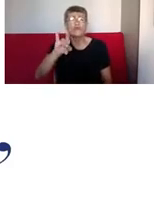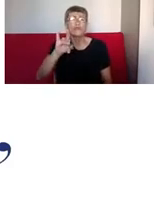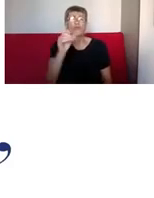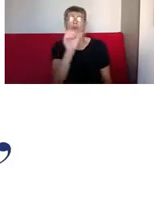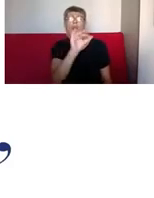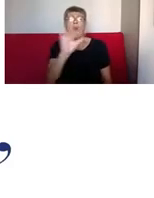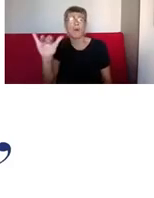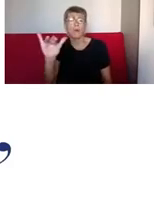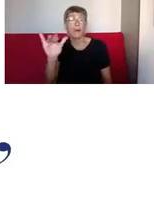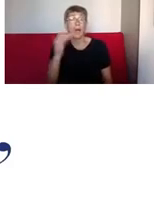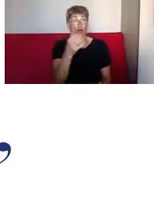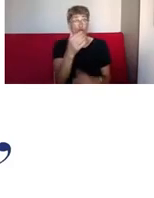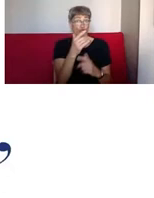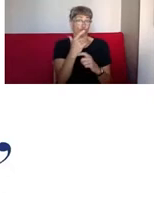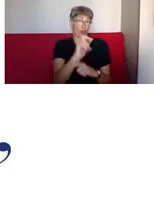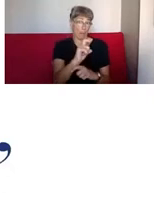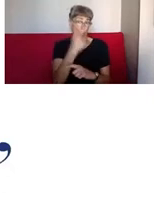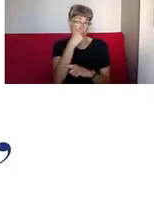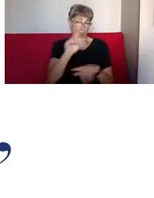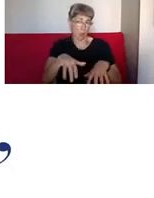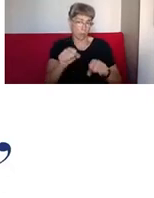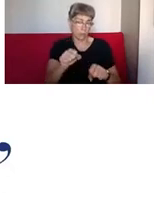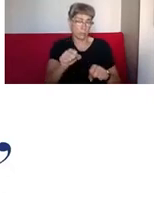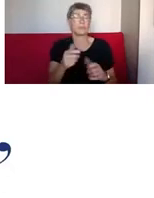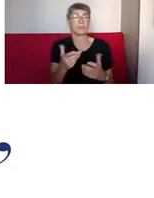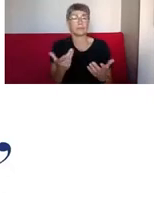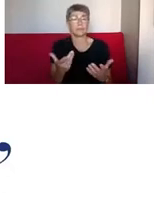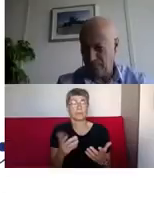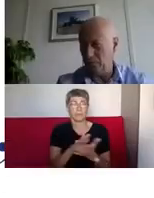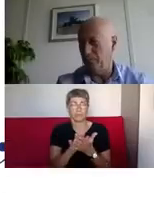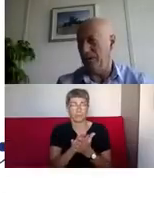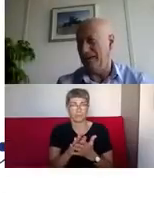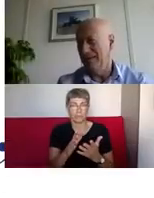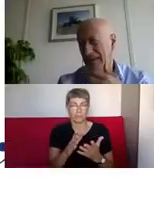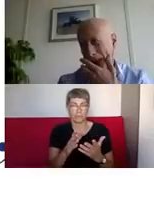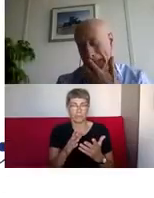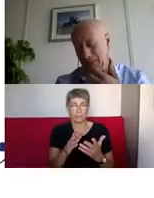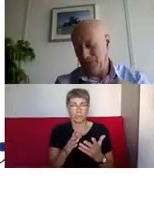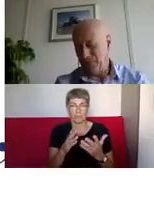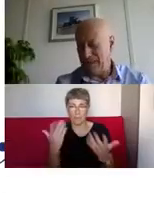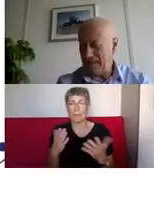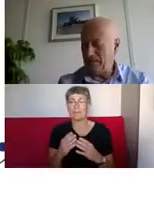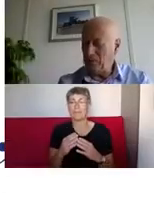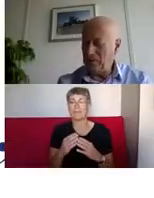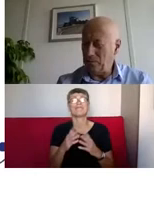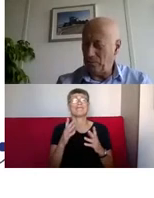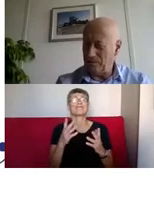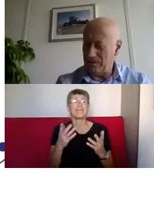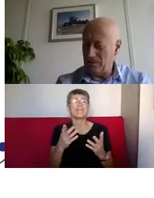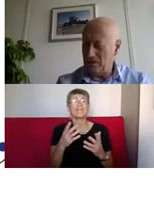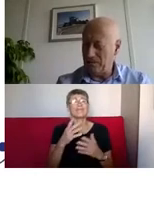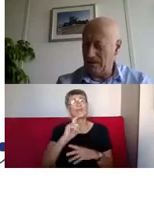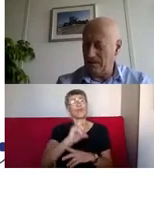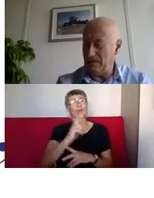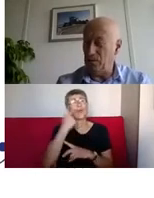Donc, cette semaine pour l'emploi, elle a… Alors, oui, une petite seconde, il y a un problème de vidéo. Voilà. Donc, je vous disais, cette semaine européenne pour l'emploi des